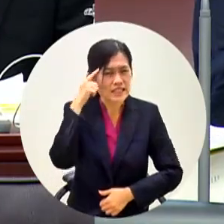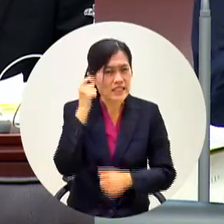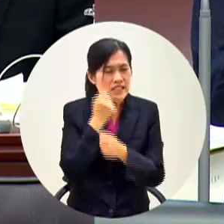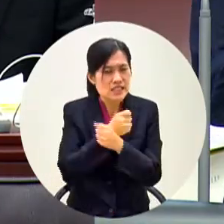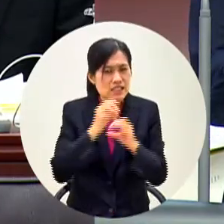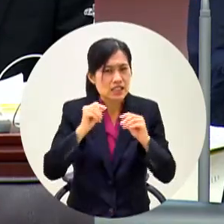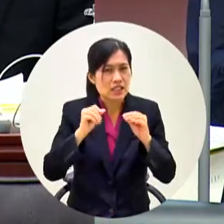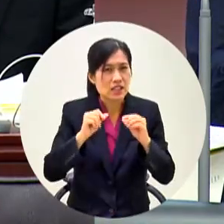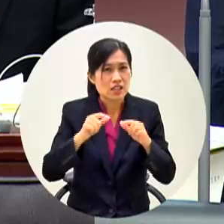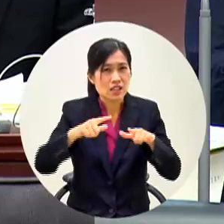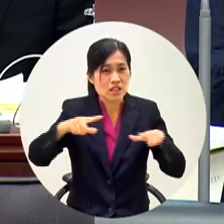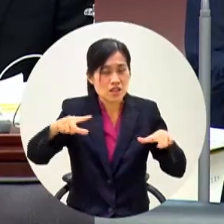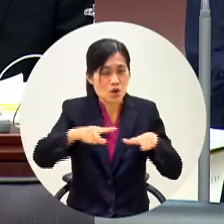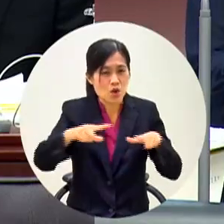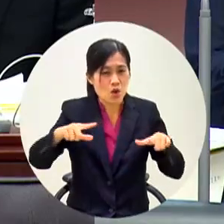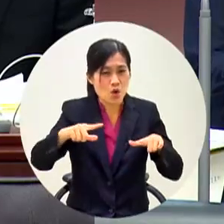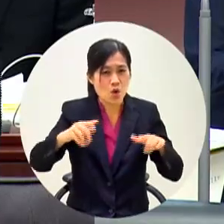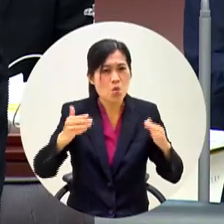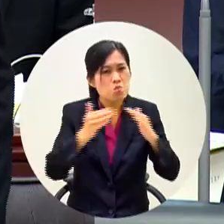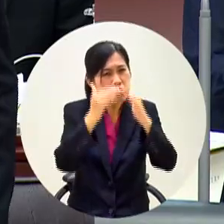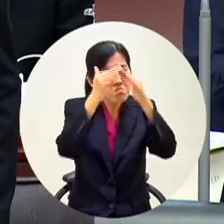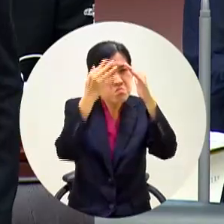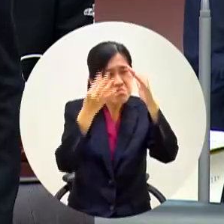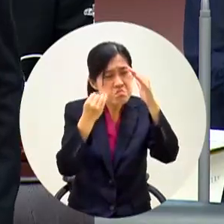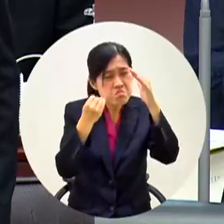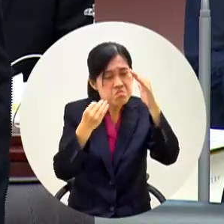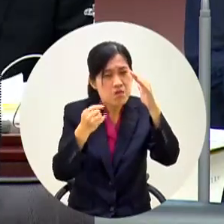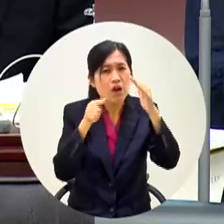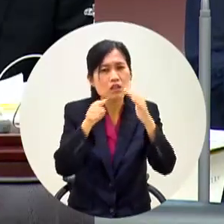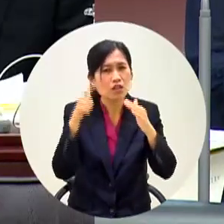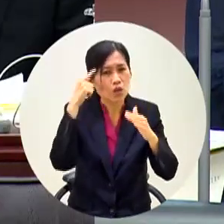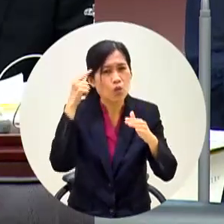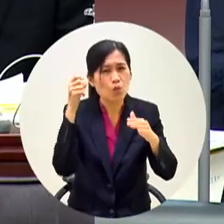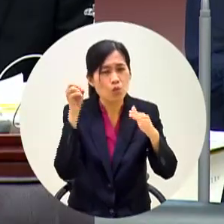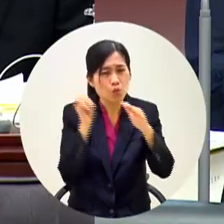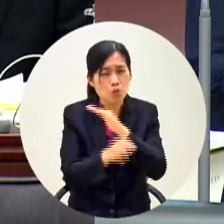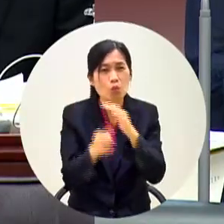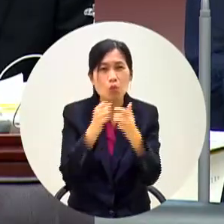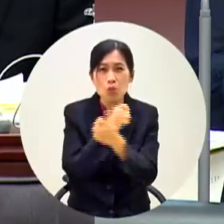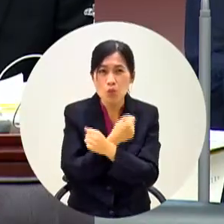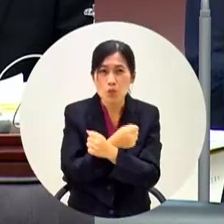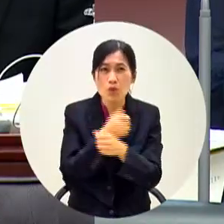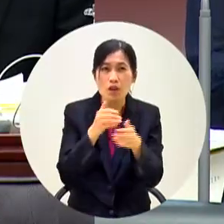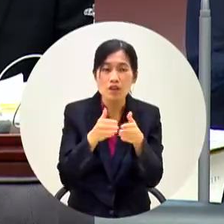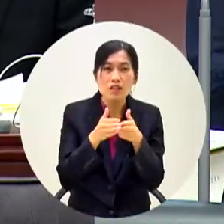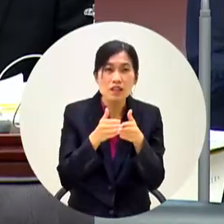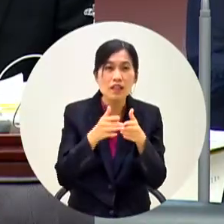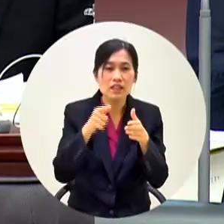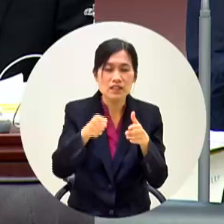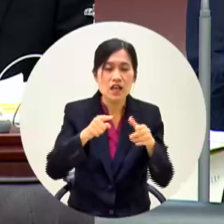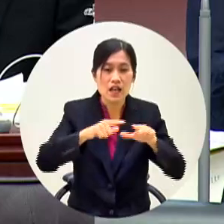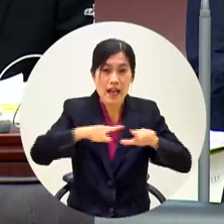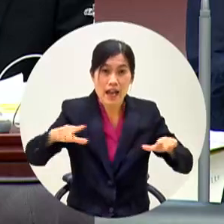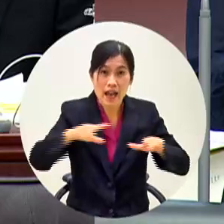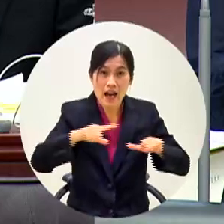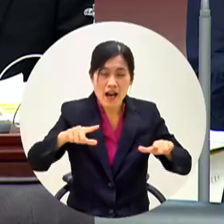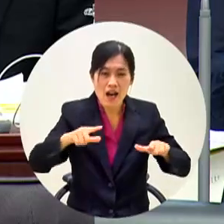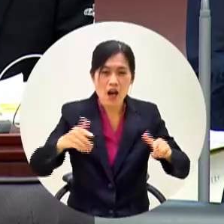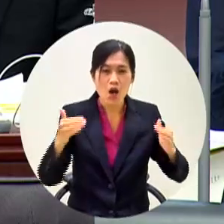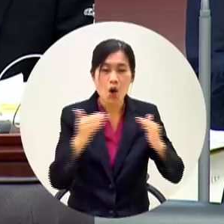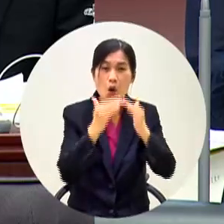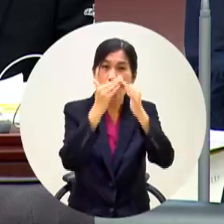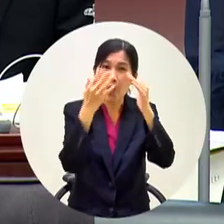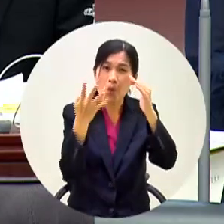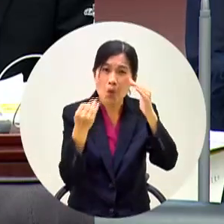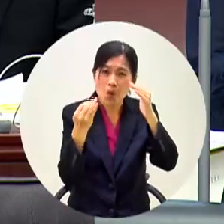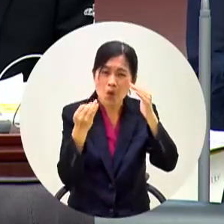率、容积都要一并考量啦。好，所以我想整体你从容积率跟建蔽来做考量，绝对会比你